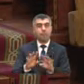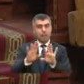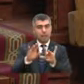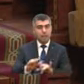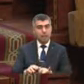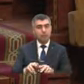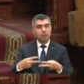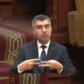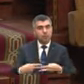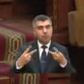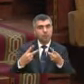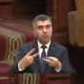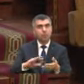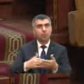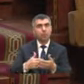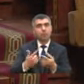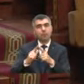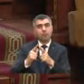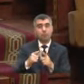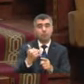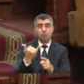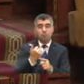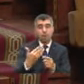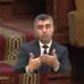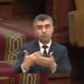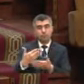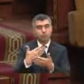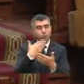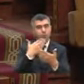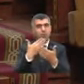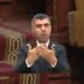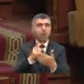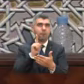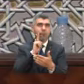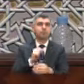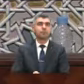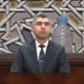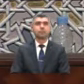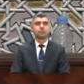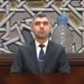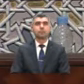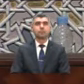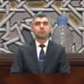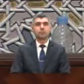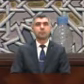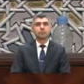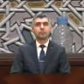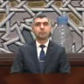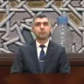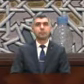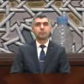خرج بواحد توصيات جد مهمه حول العلاقه ما بين. شكرا السيده النائبه